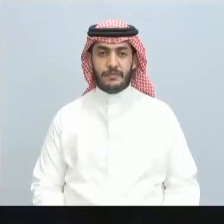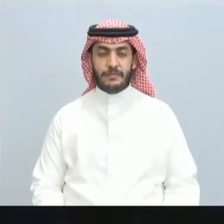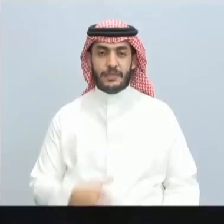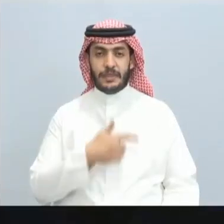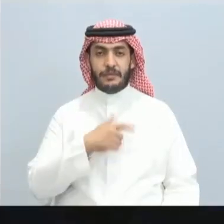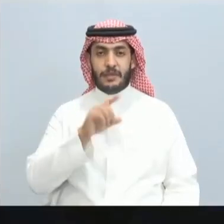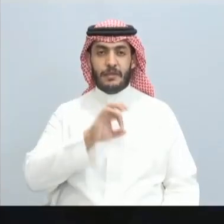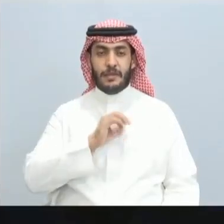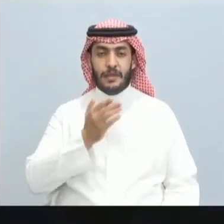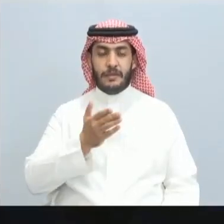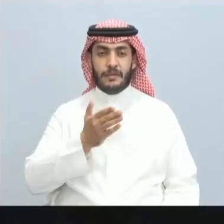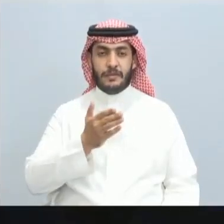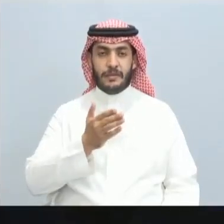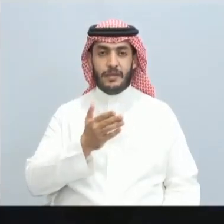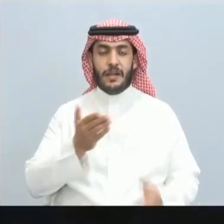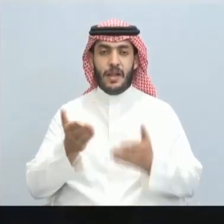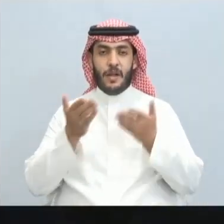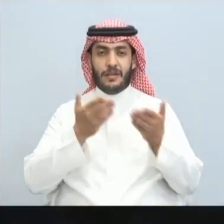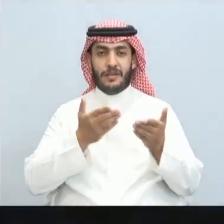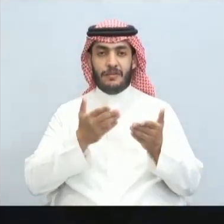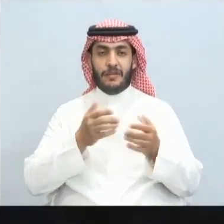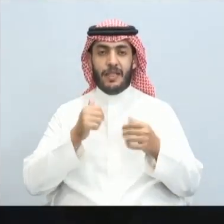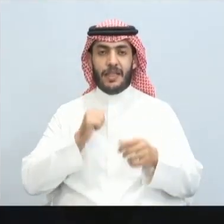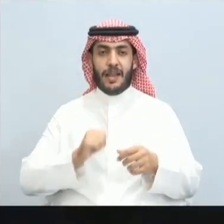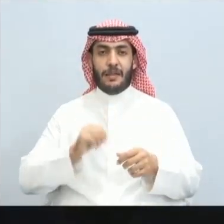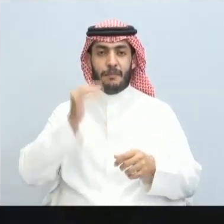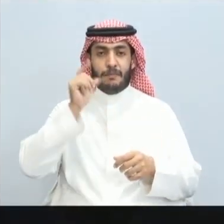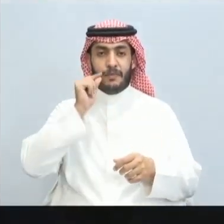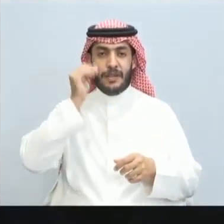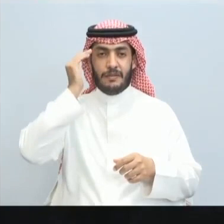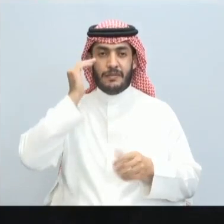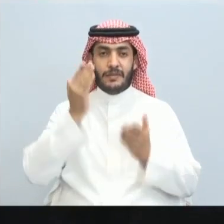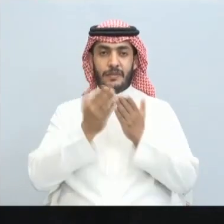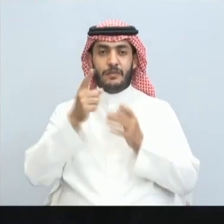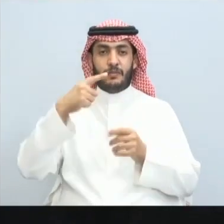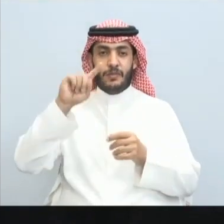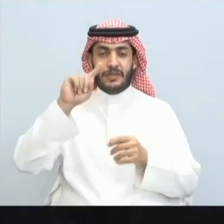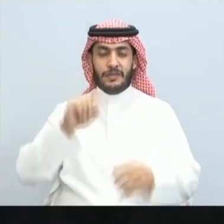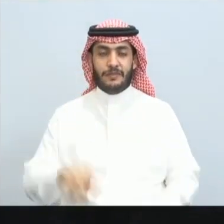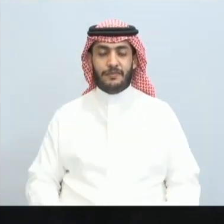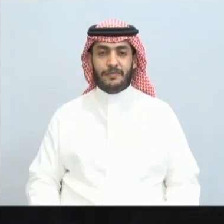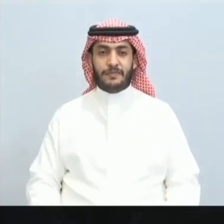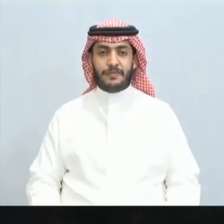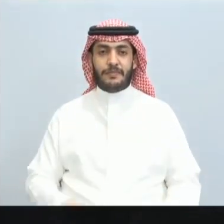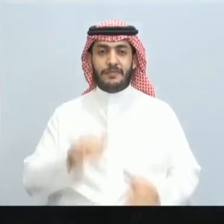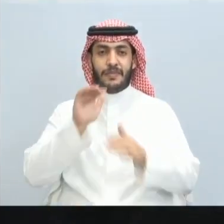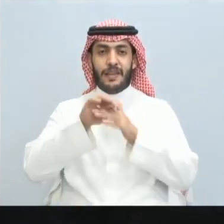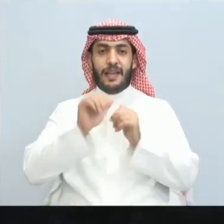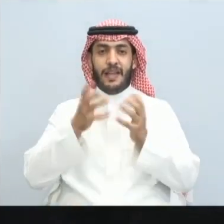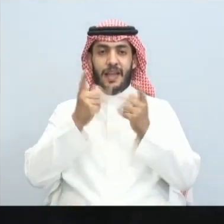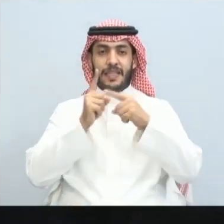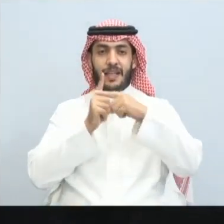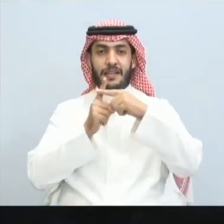بسم الله الرحمن الرحيم اهلا وسهلا بكم طلاب وطالبات الصف الاول متوسط في ماده